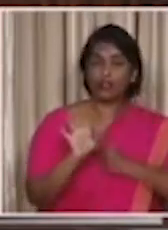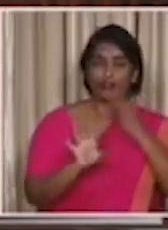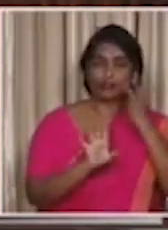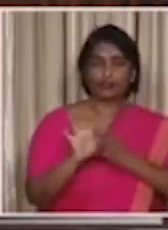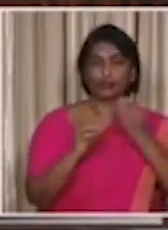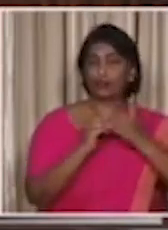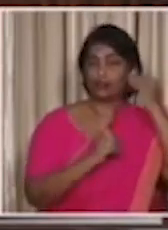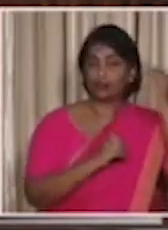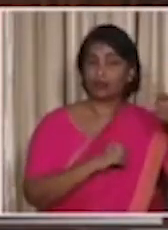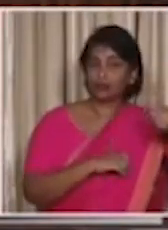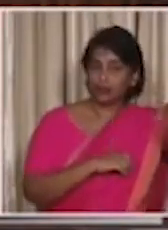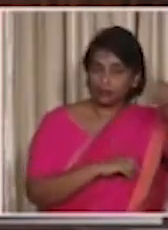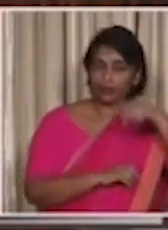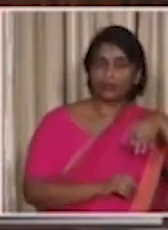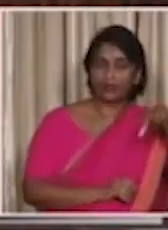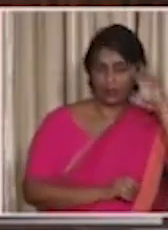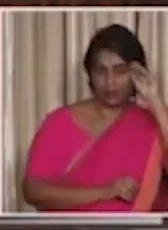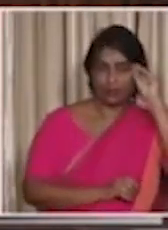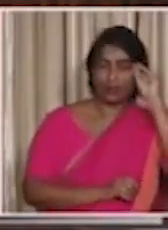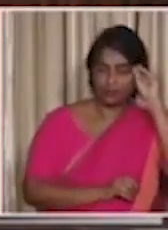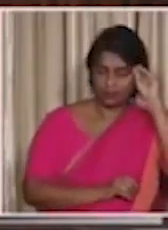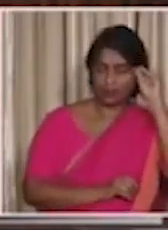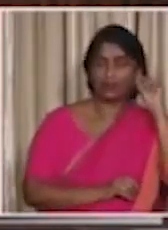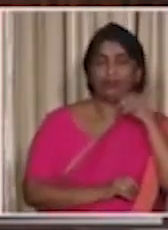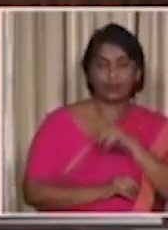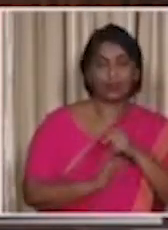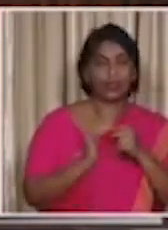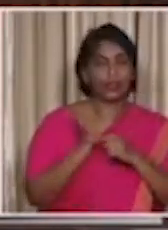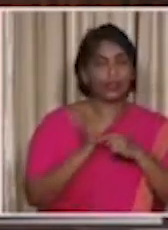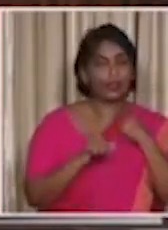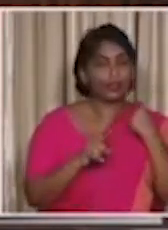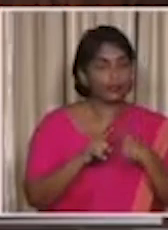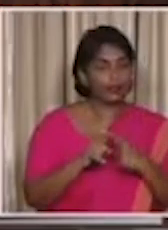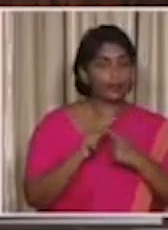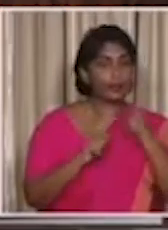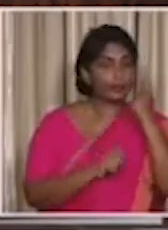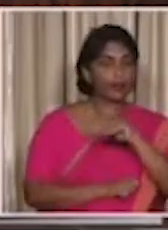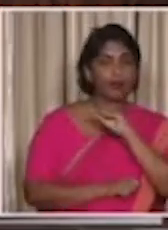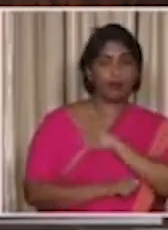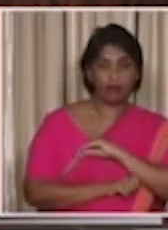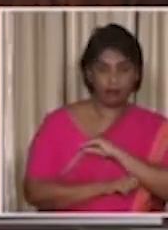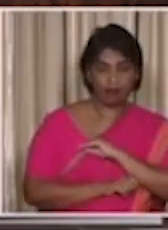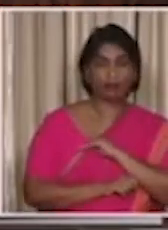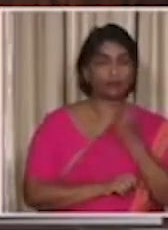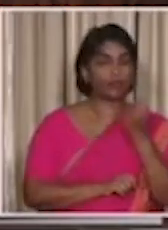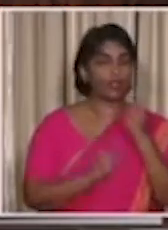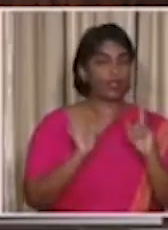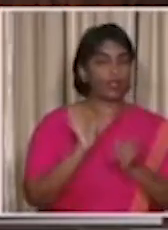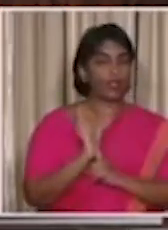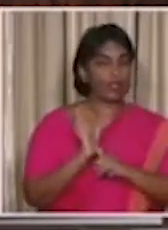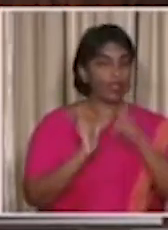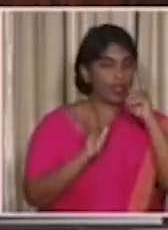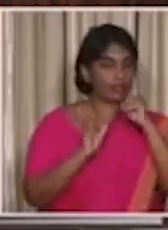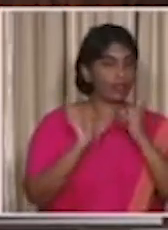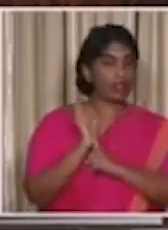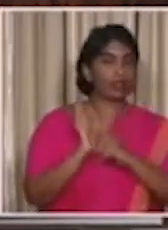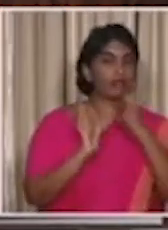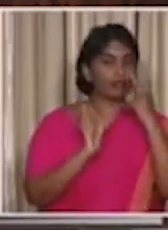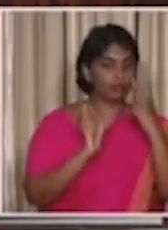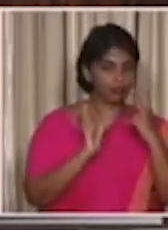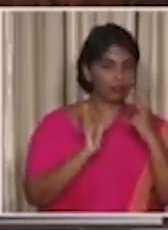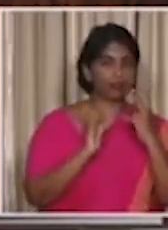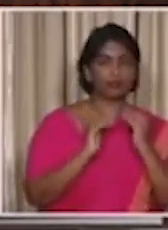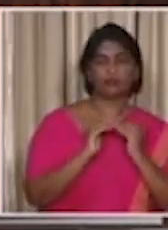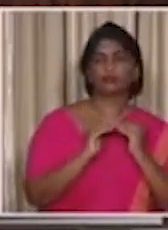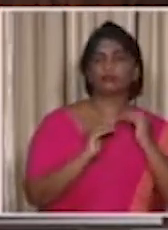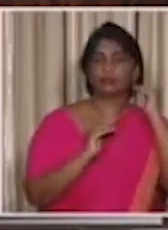2-3කින් බොහෝ දෙනෙක්ට අවබෝධ වෙයි. බදු ගෙවිය යුතු ආදායම් සීමාව රුපියල් 100,000 සිට 102,000 දක්වා